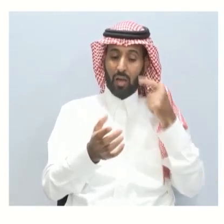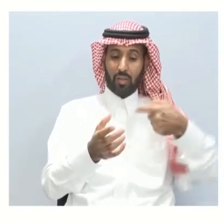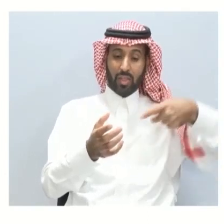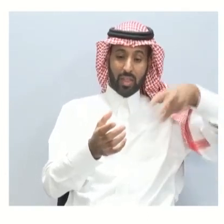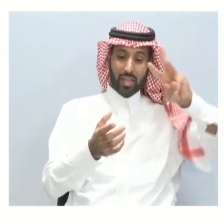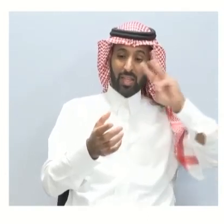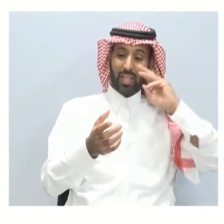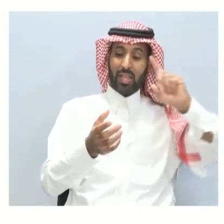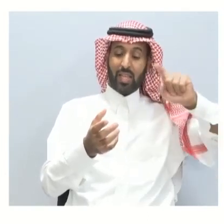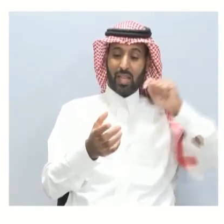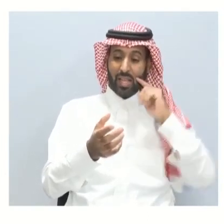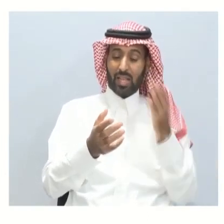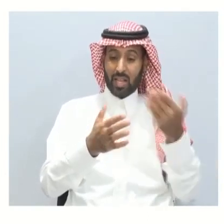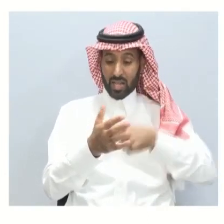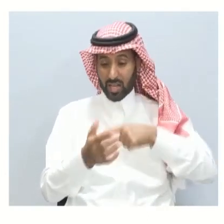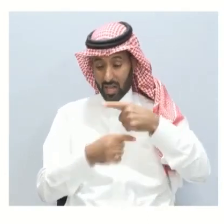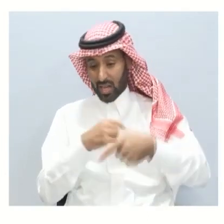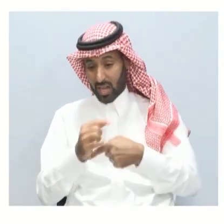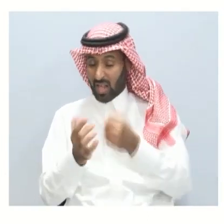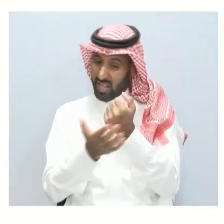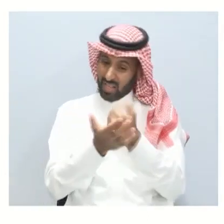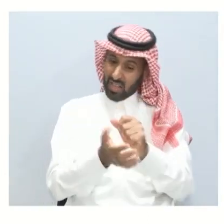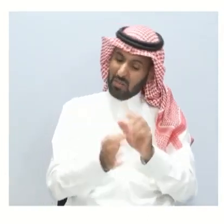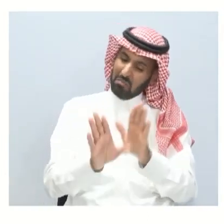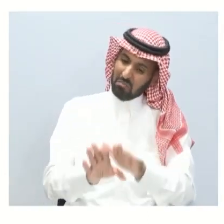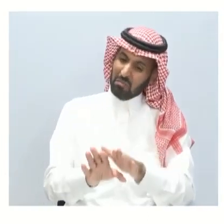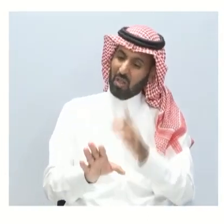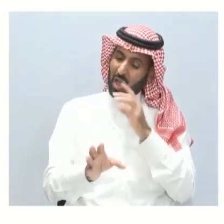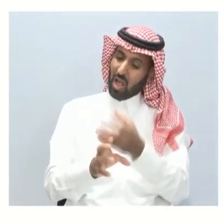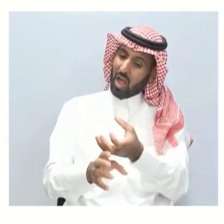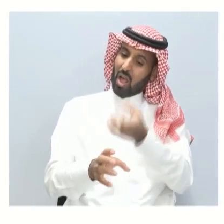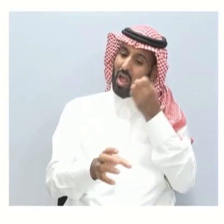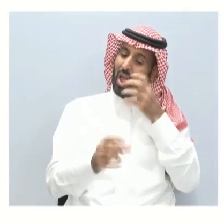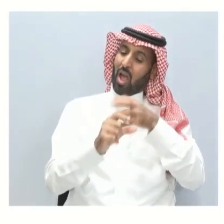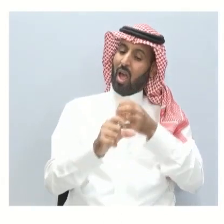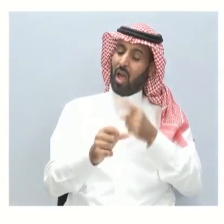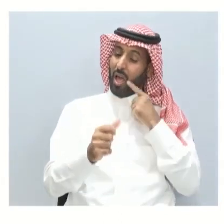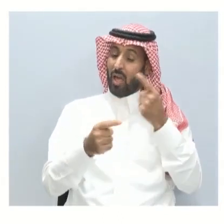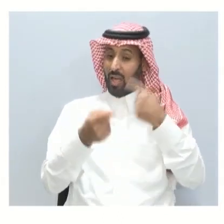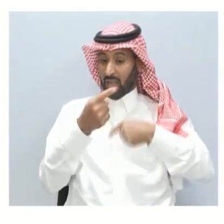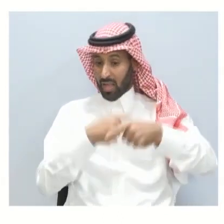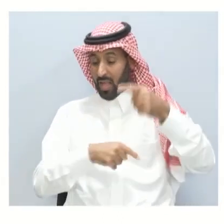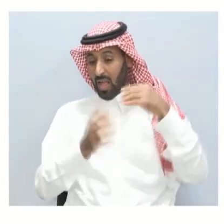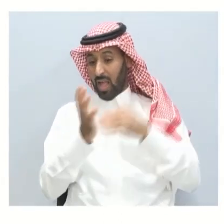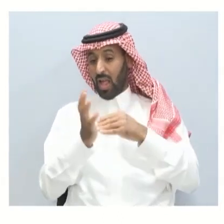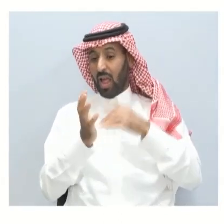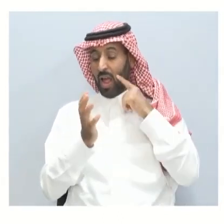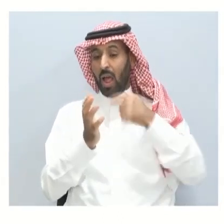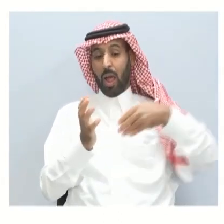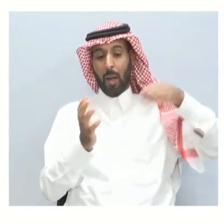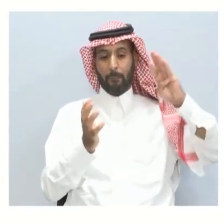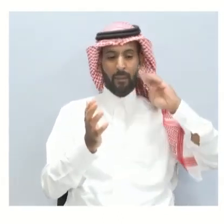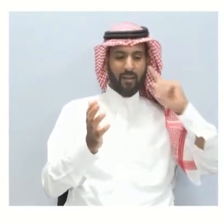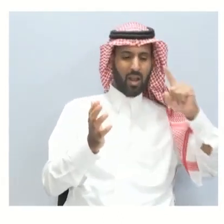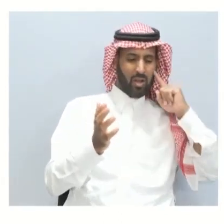لذلك سنقوم كاننا نلغيها مؤقتا حتى نستخرج المدار الاخير وهو بالنسبه للبروم